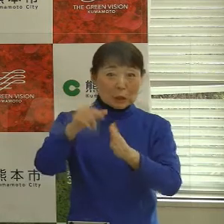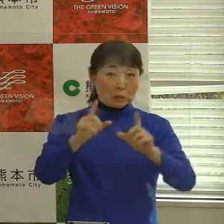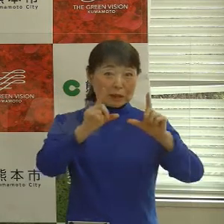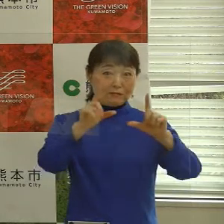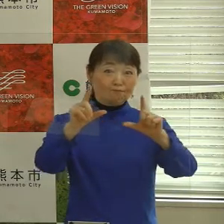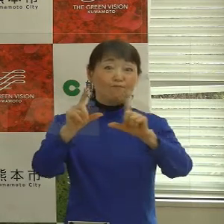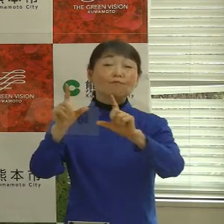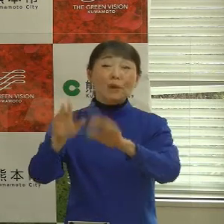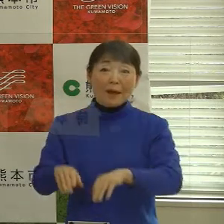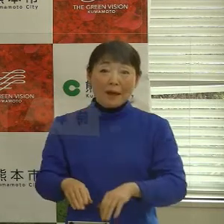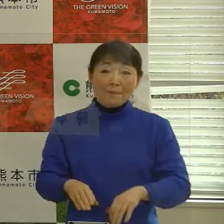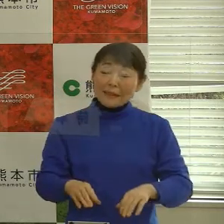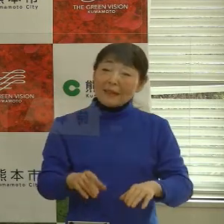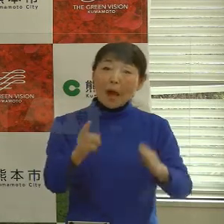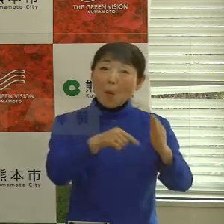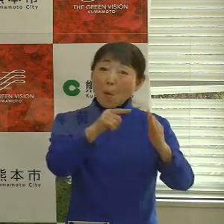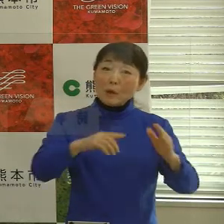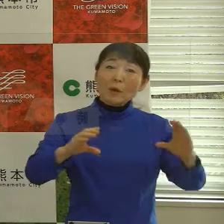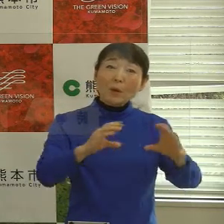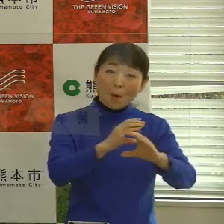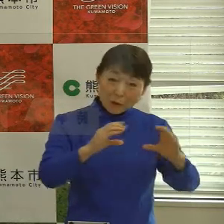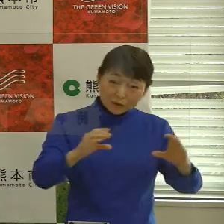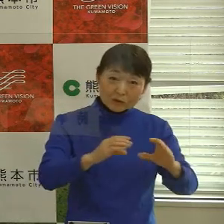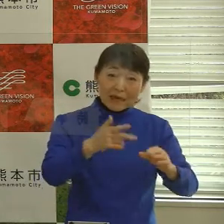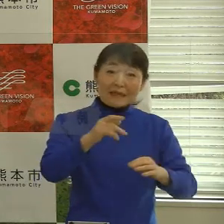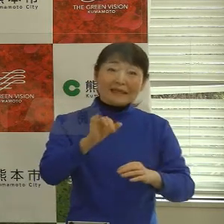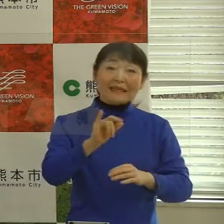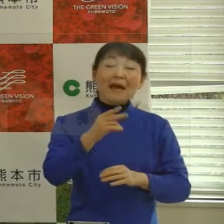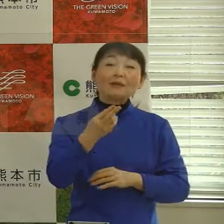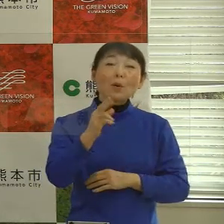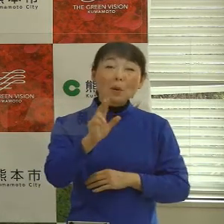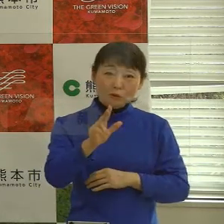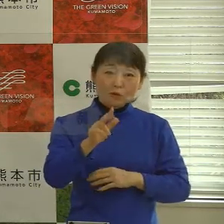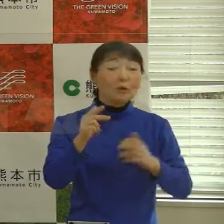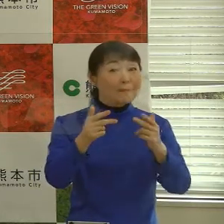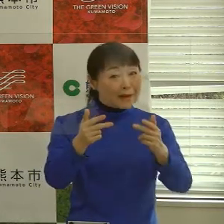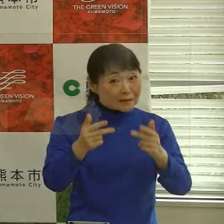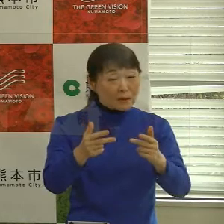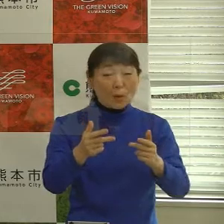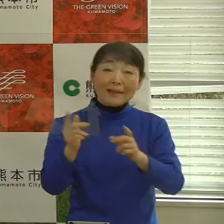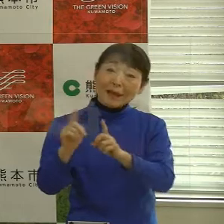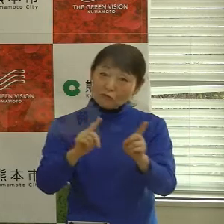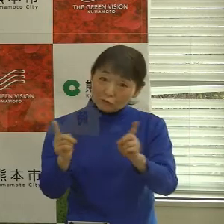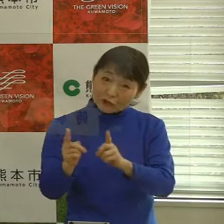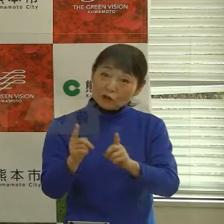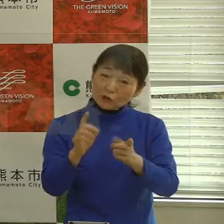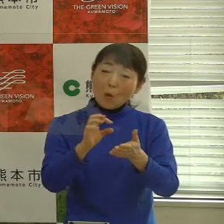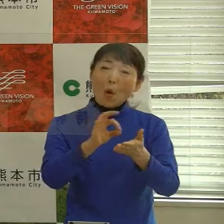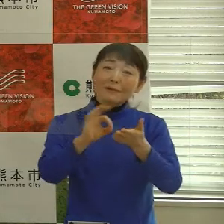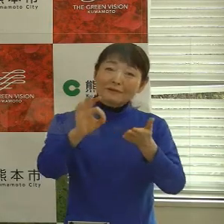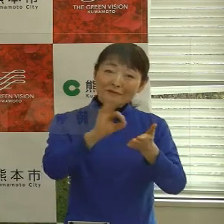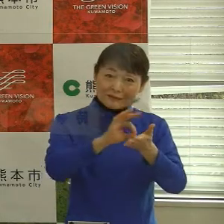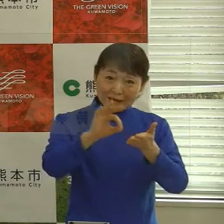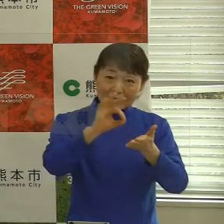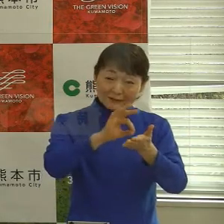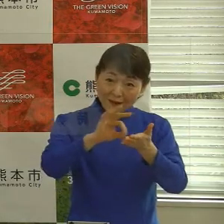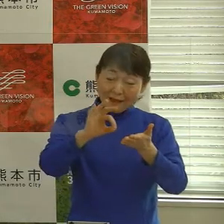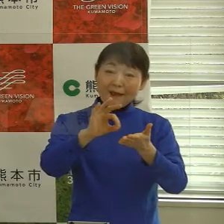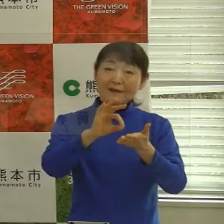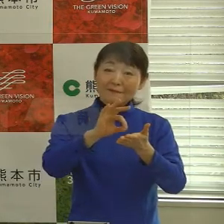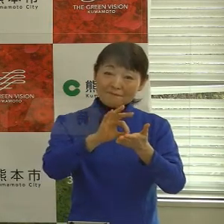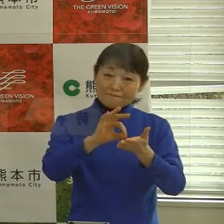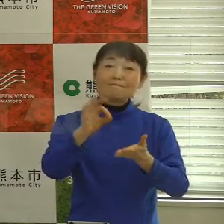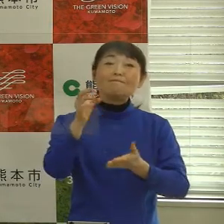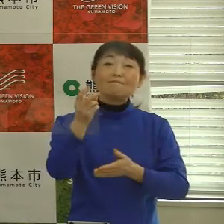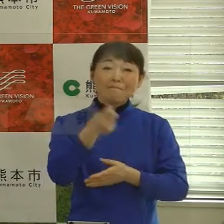さんには公共交通であるとかそういうシャトルタクシーであるとかシャトルバスであるとかそういったものもですね、ぜひご活用いただいてですね、